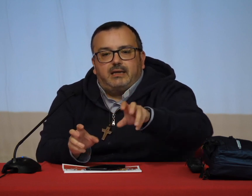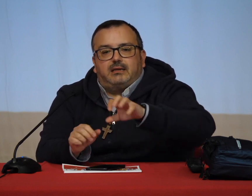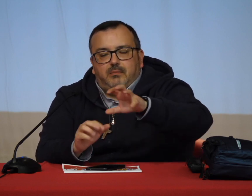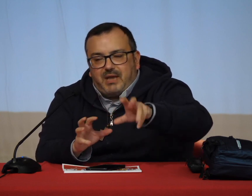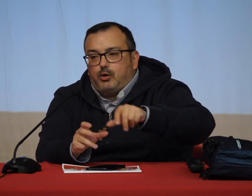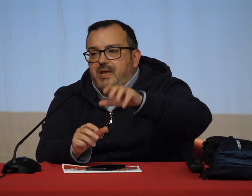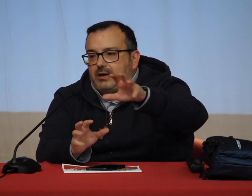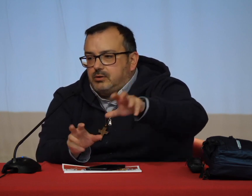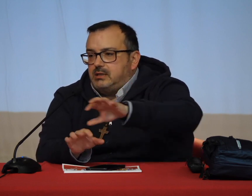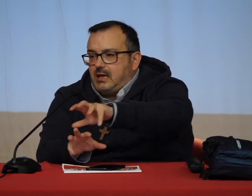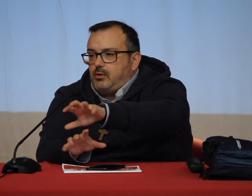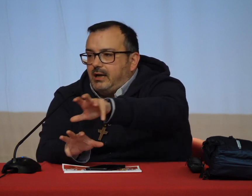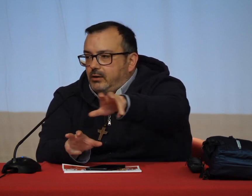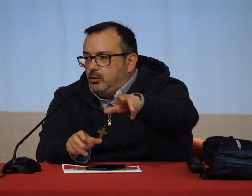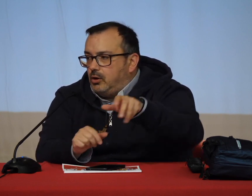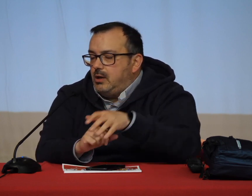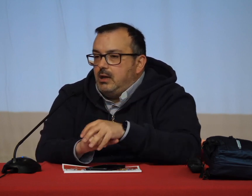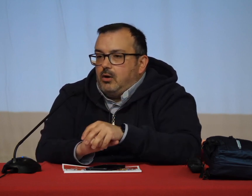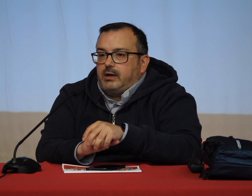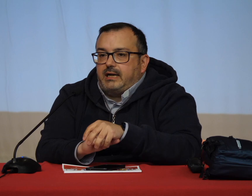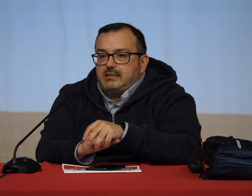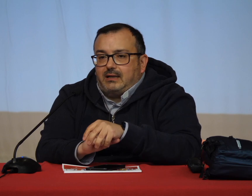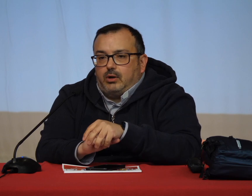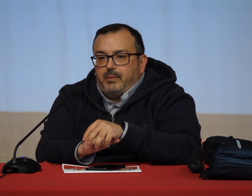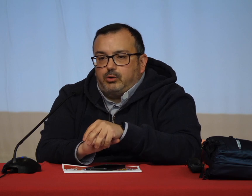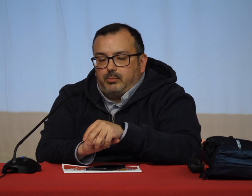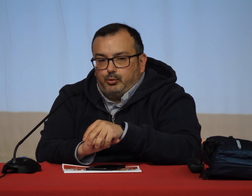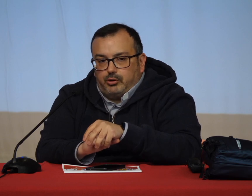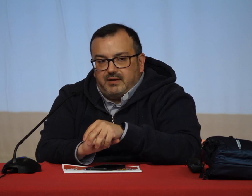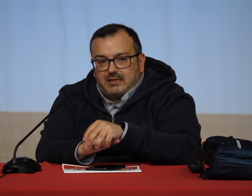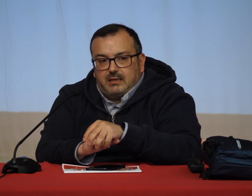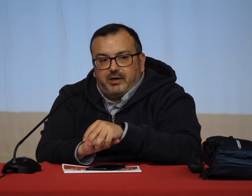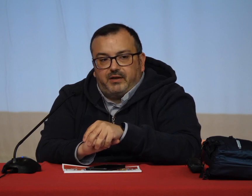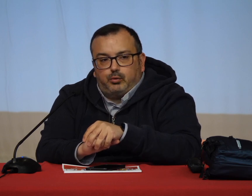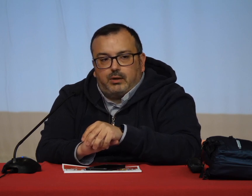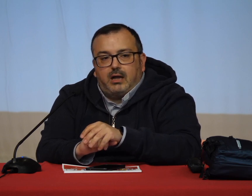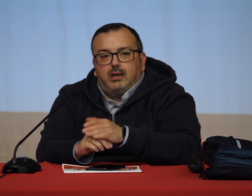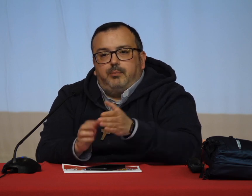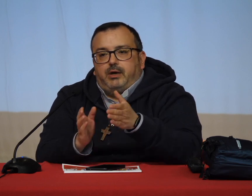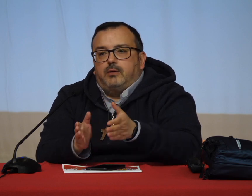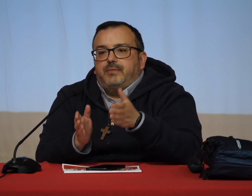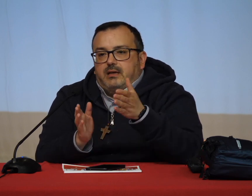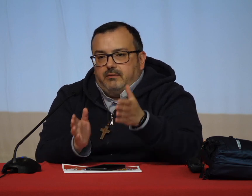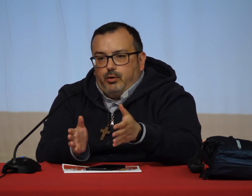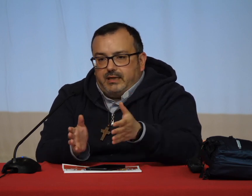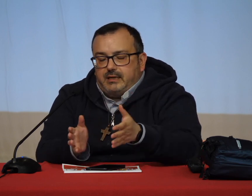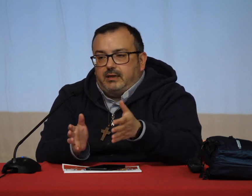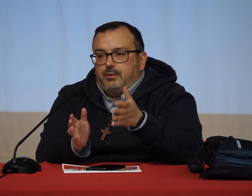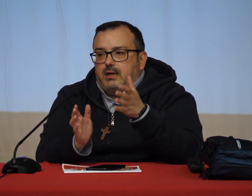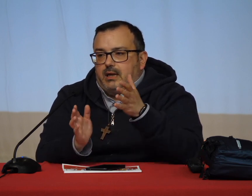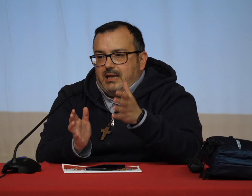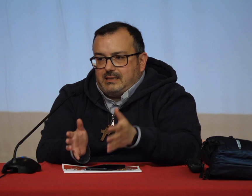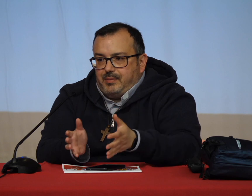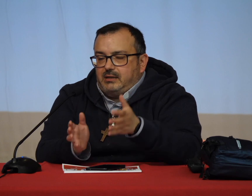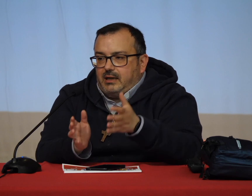e piano piano si stanno anche loro organizzando almeno dal punto di vista di Prefettura però voi che siete